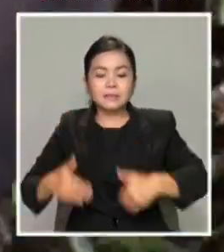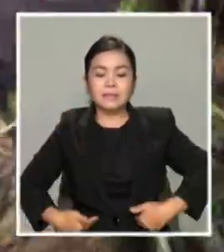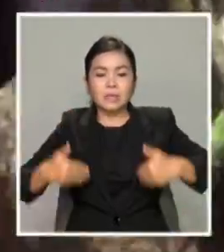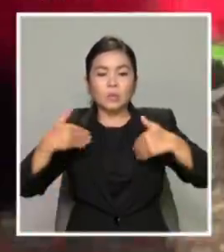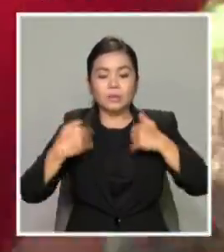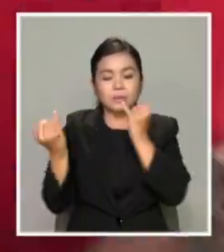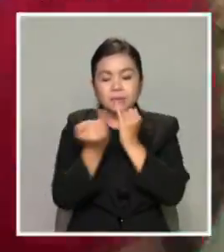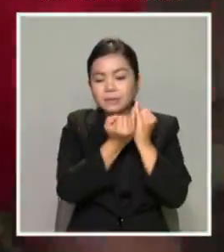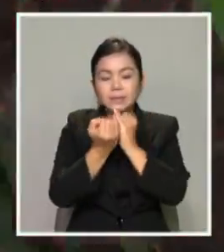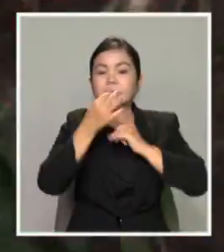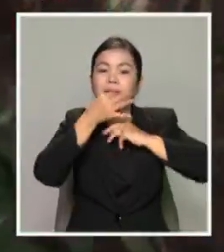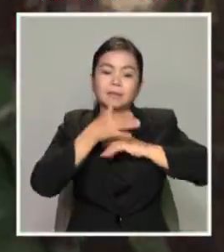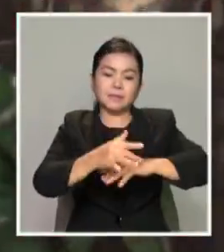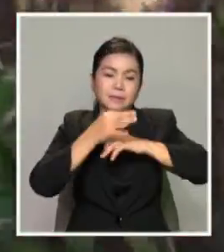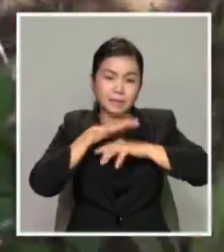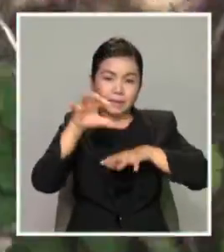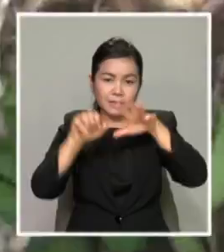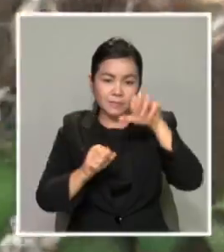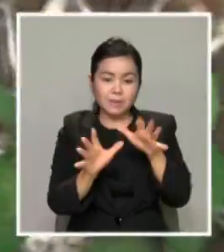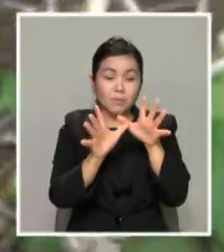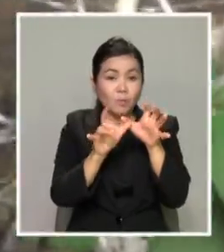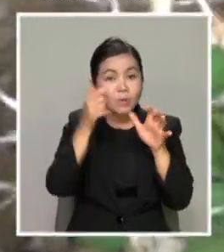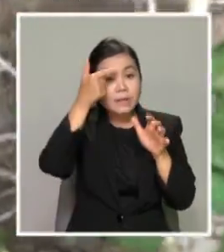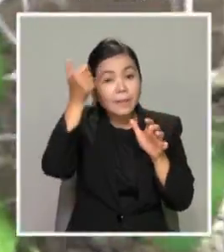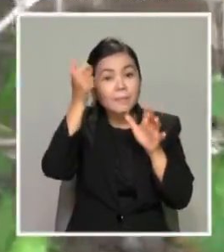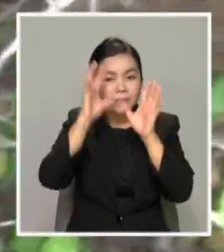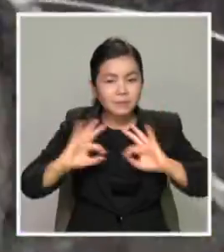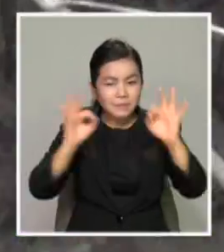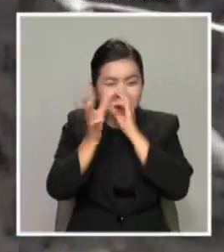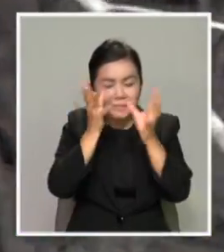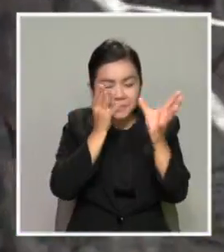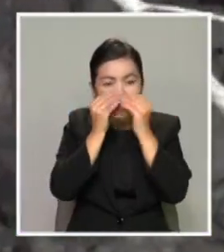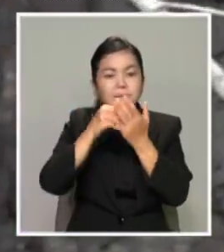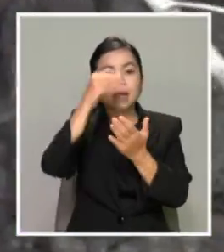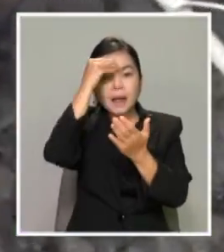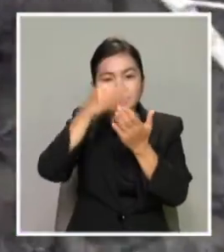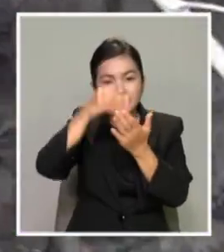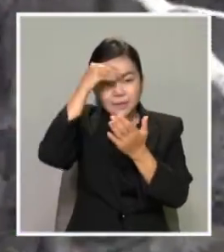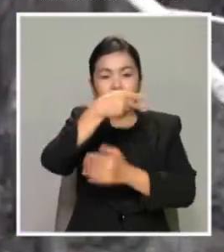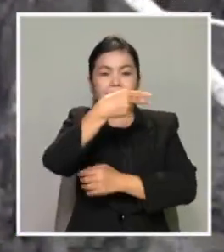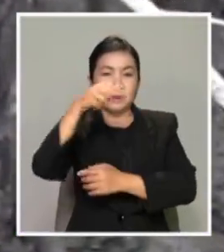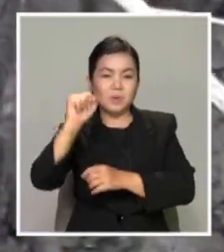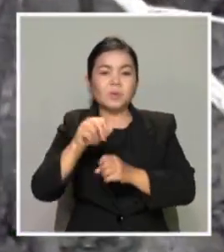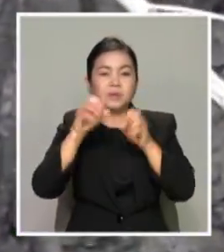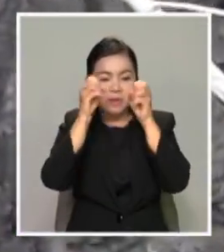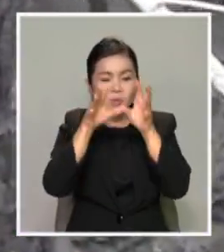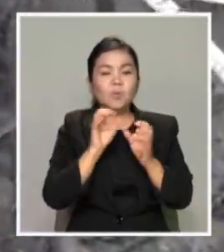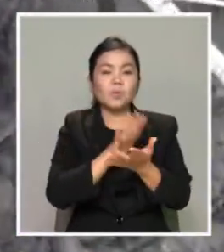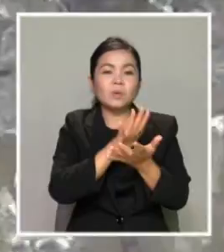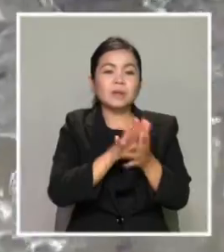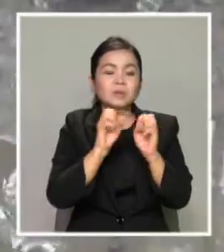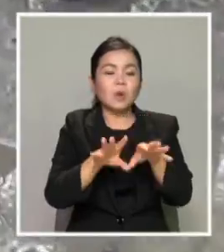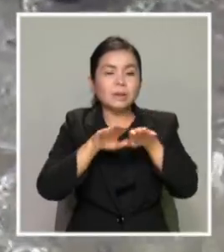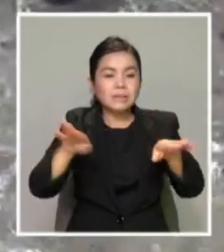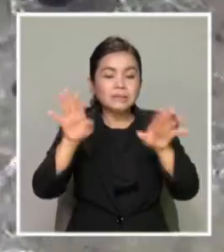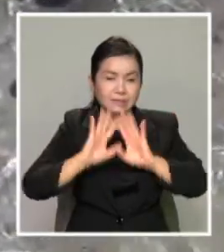พันกับท้องทะเลการจับปูดำจึงเป็นวิชาการงานอาชีพที่ครูโรงเรียนบ้านไร่มองว่ามีความส